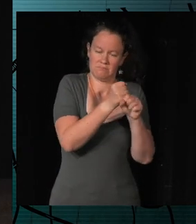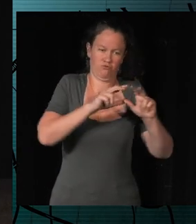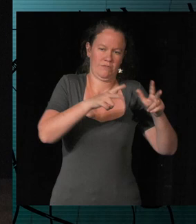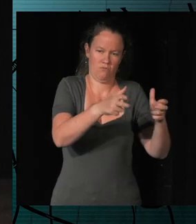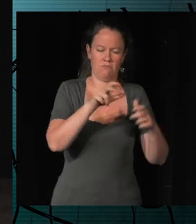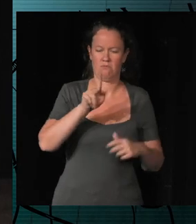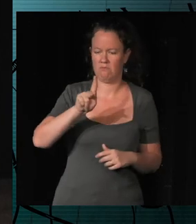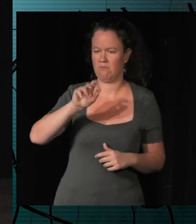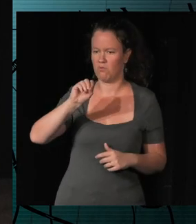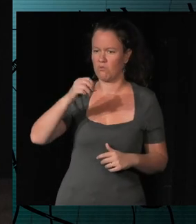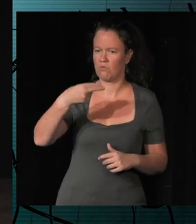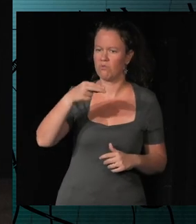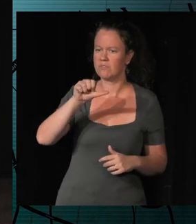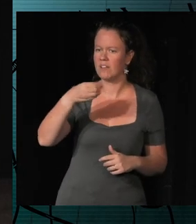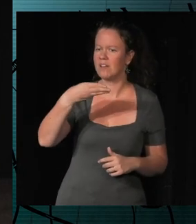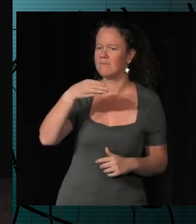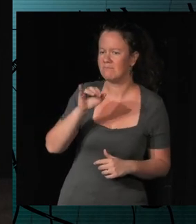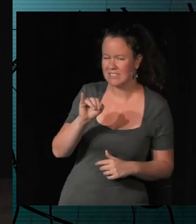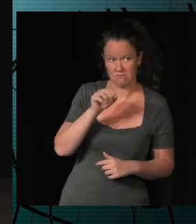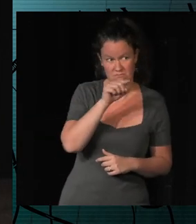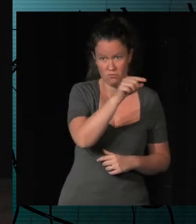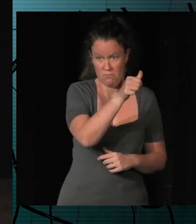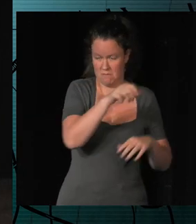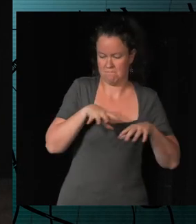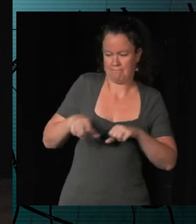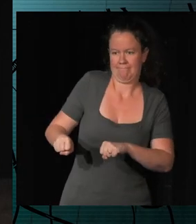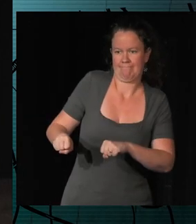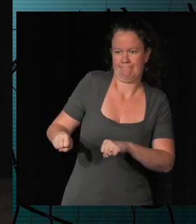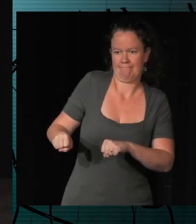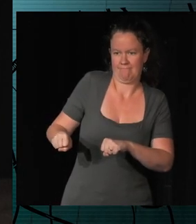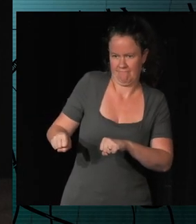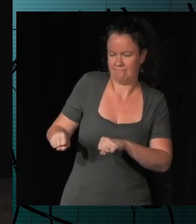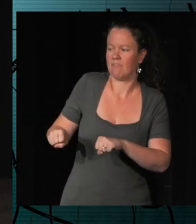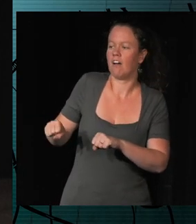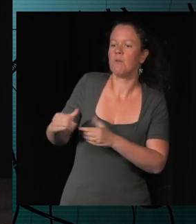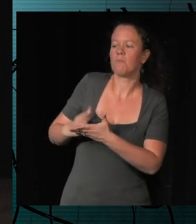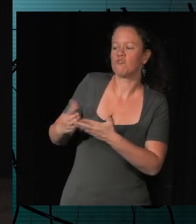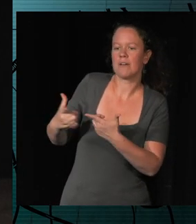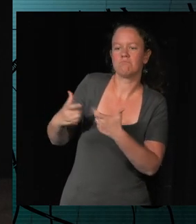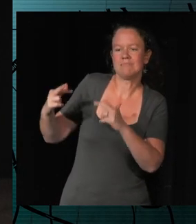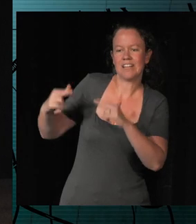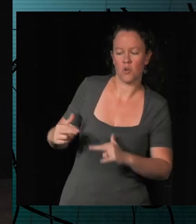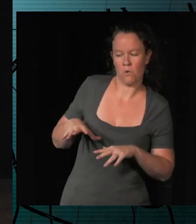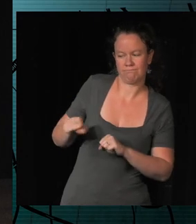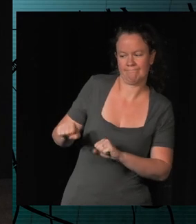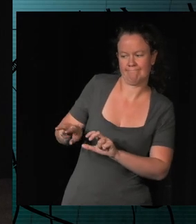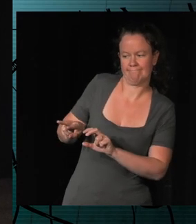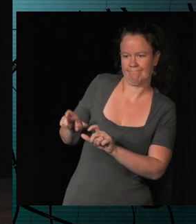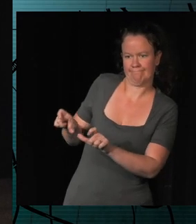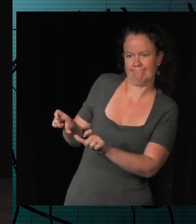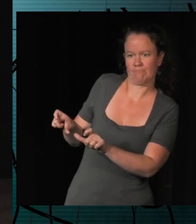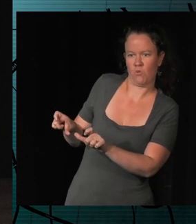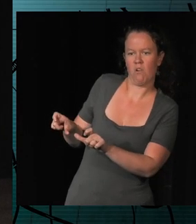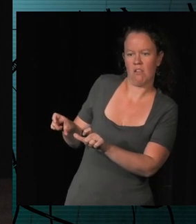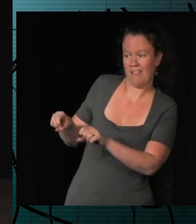vraiment la main mise aussi sur le le le développement du projet ils voulaaient avoir ils avaient un droit de regard et euh et ils